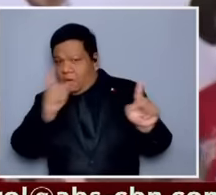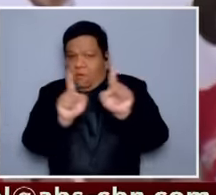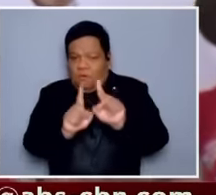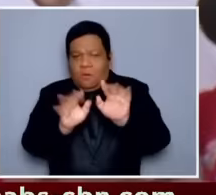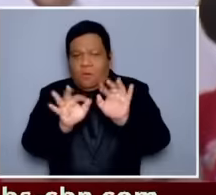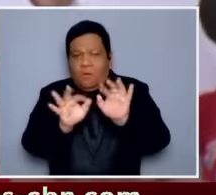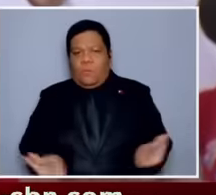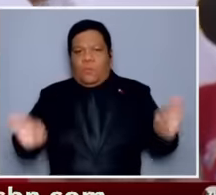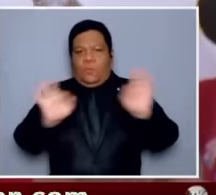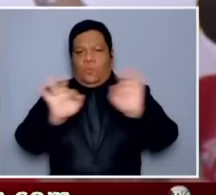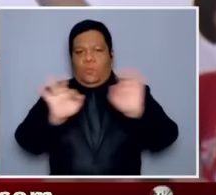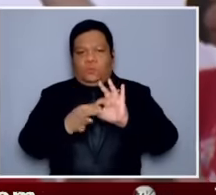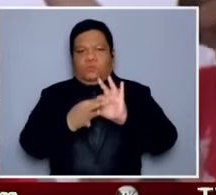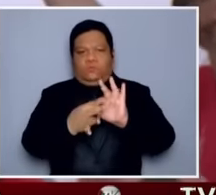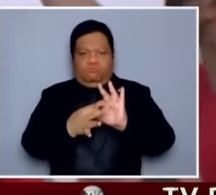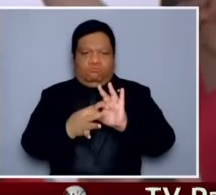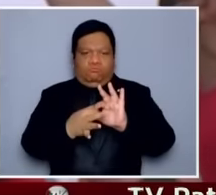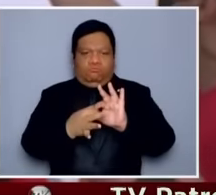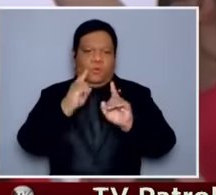bansa.